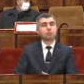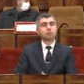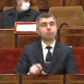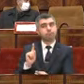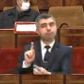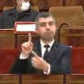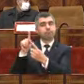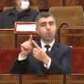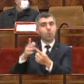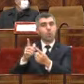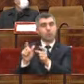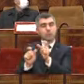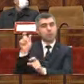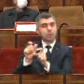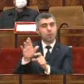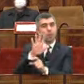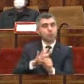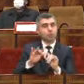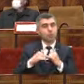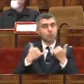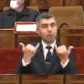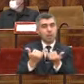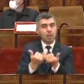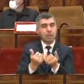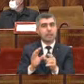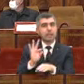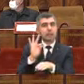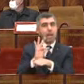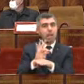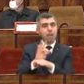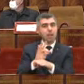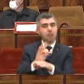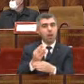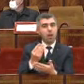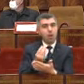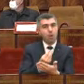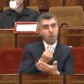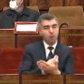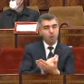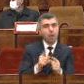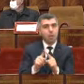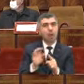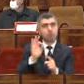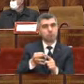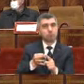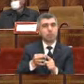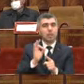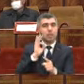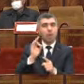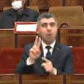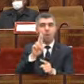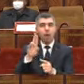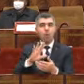المشاركين في اليوم الوطني حول التعليم الأولي الذي أبينا إلا أن نضفي عليه رعايتنا السامية